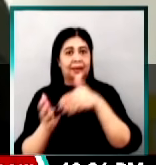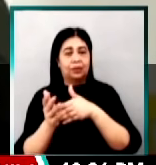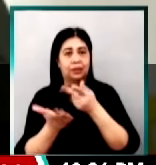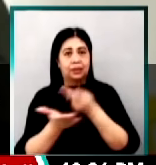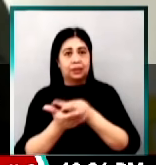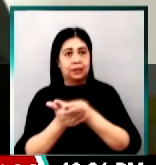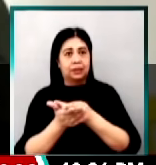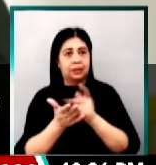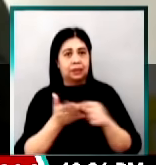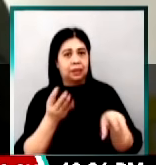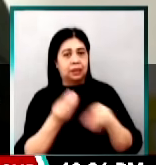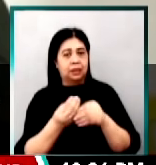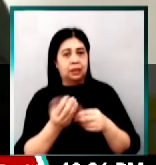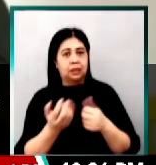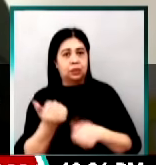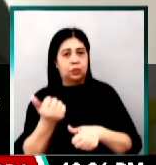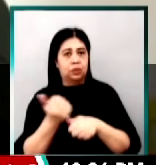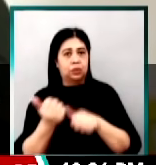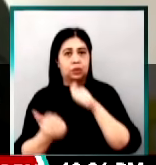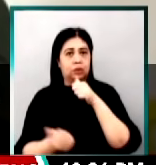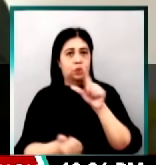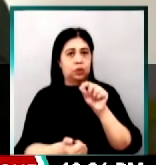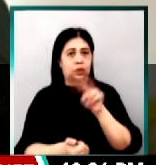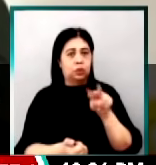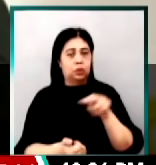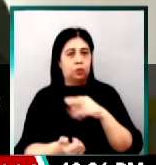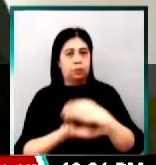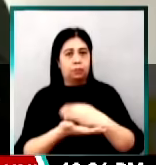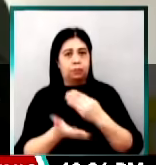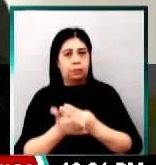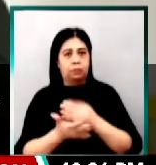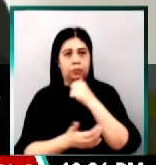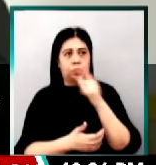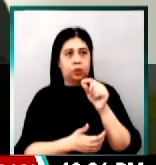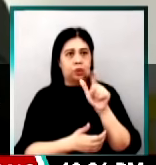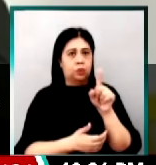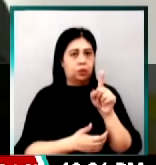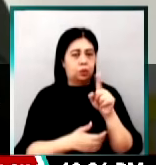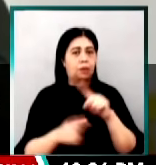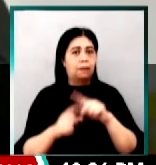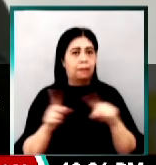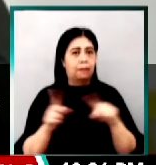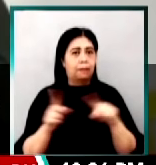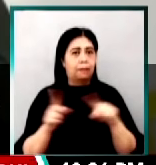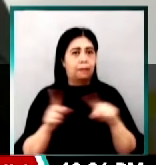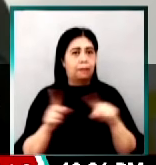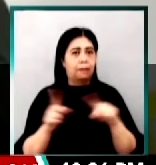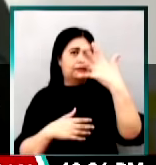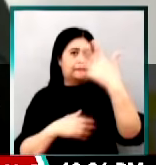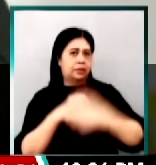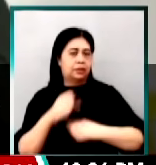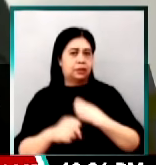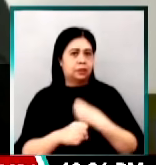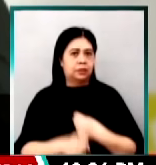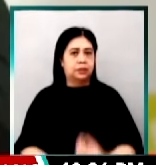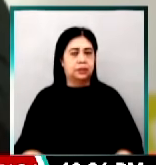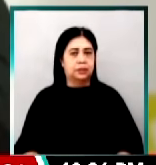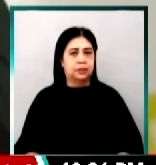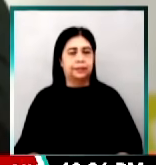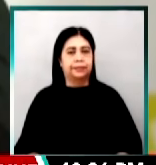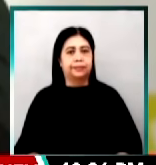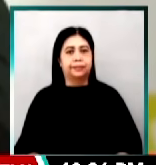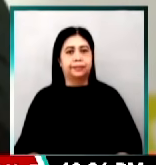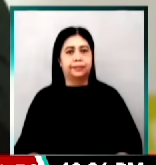in the 2022 budget and not only for 2021, but for the next 3 to 5 years. Rafi Tima,